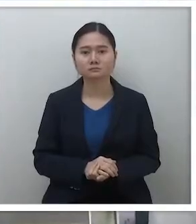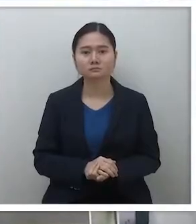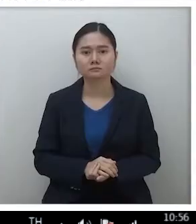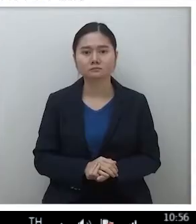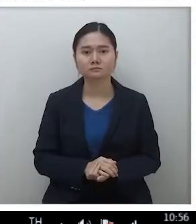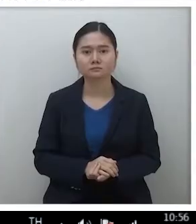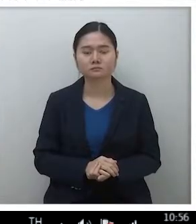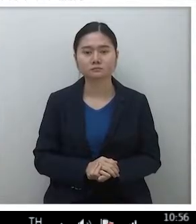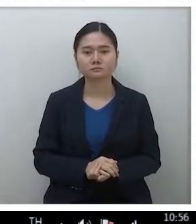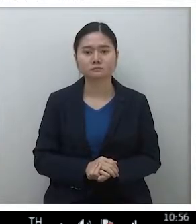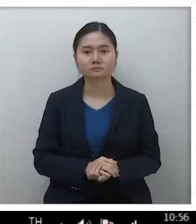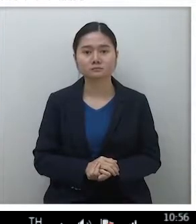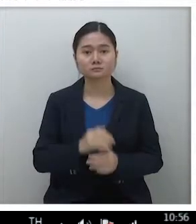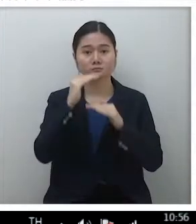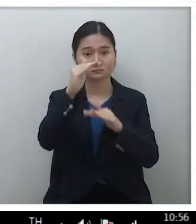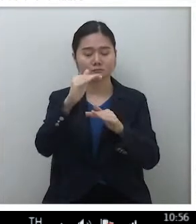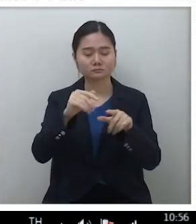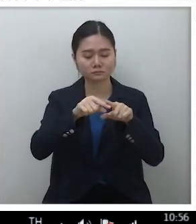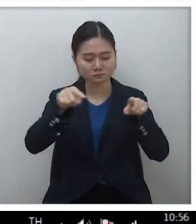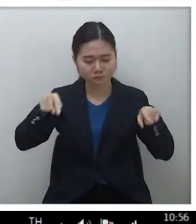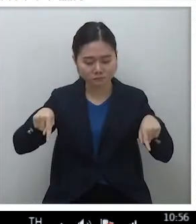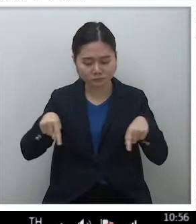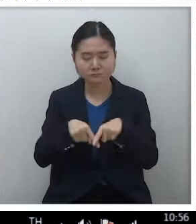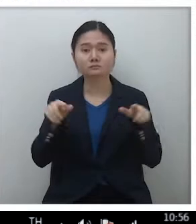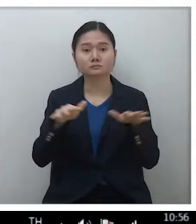เพื่อกำหนดพื้นที่เฉย